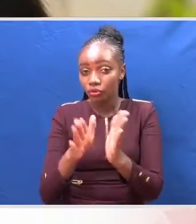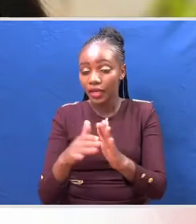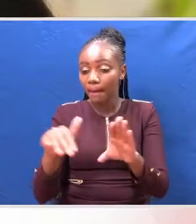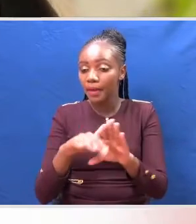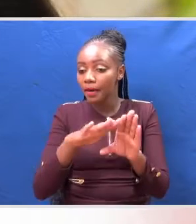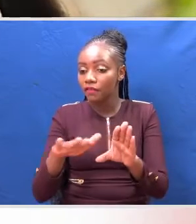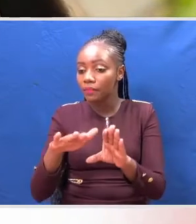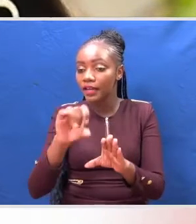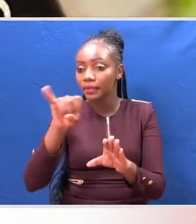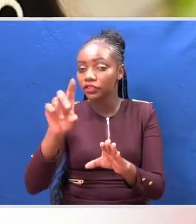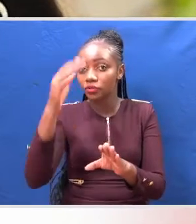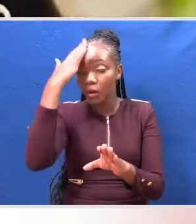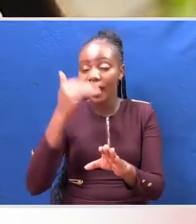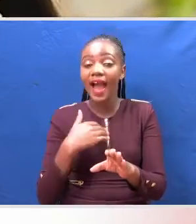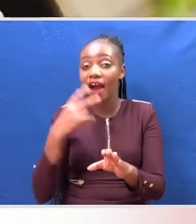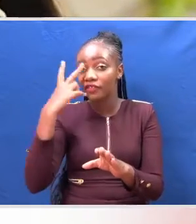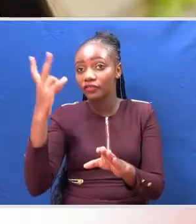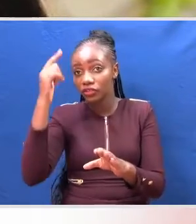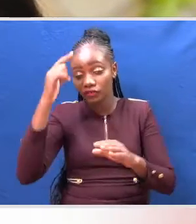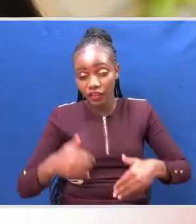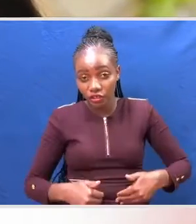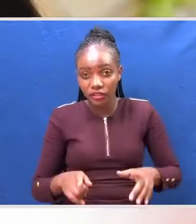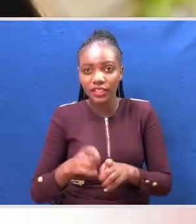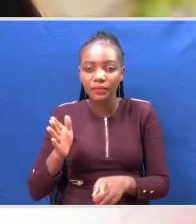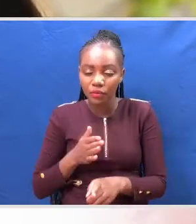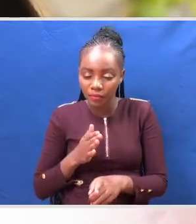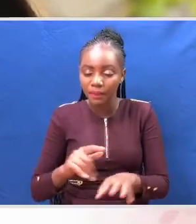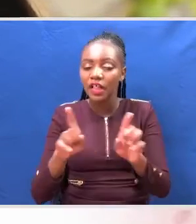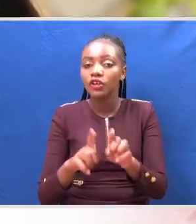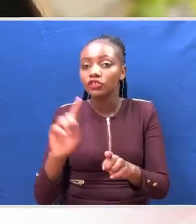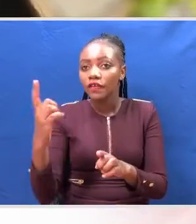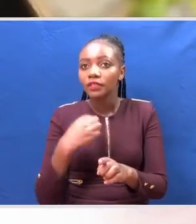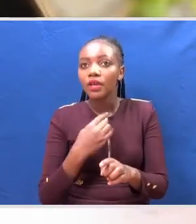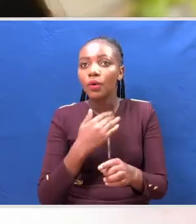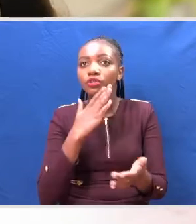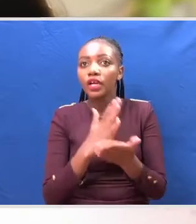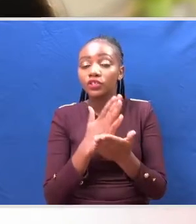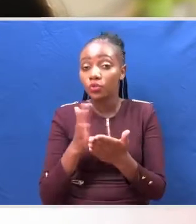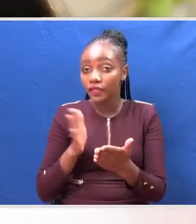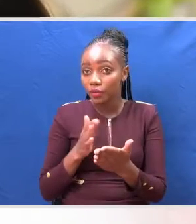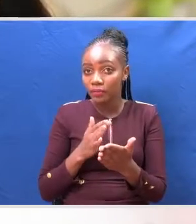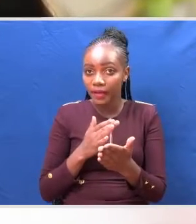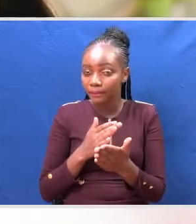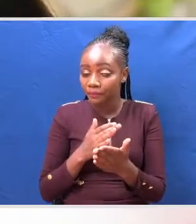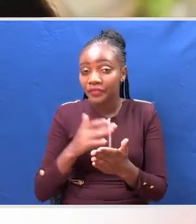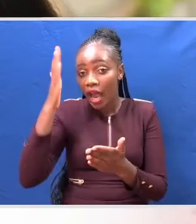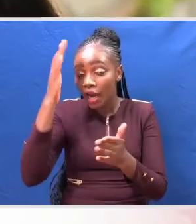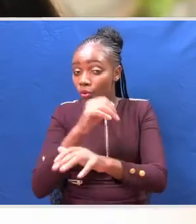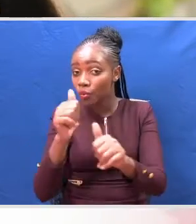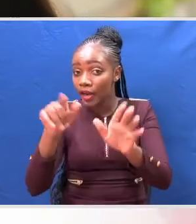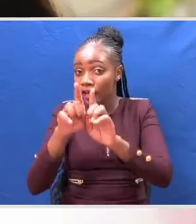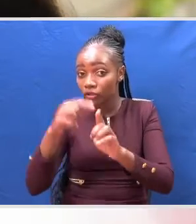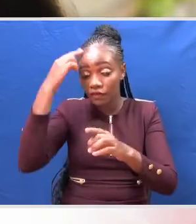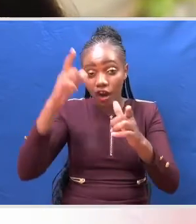sababu nina maono makubwa ya wanarika na wamama. Kwanza kabisa ni kuhakikisha kwamba pia wamama tumetambulikana. Imekuwa muda